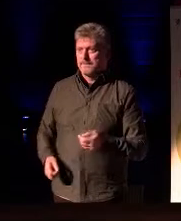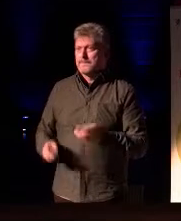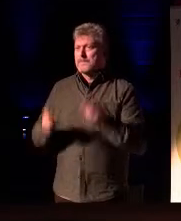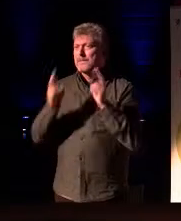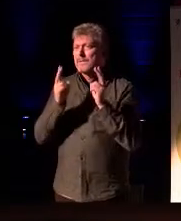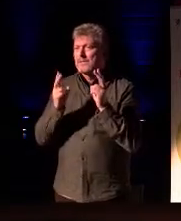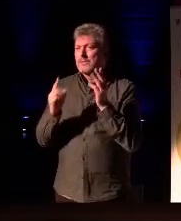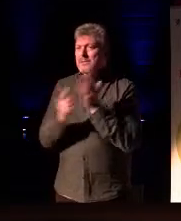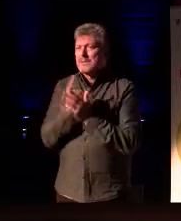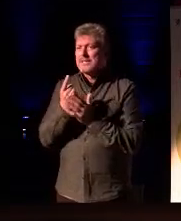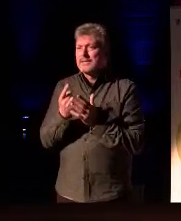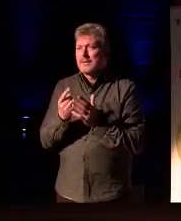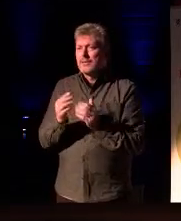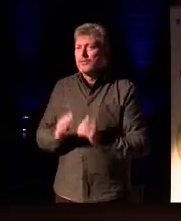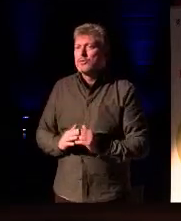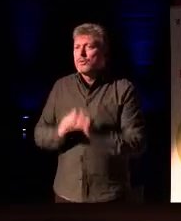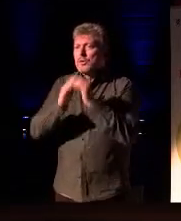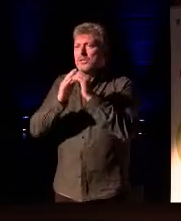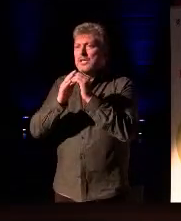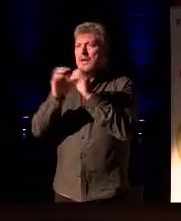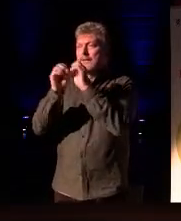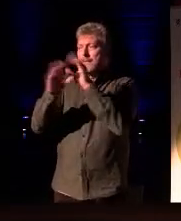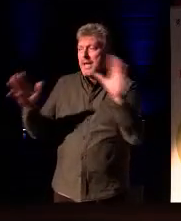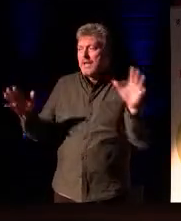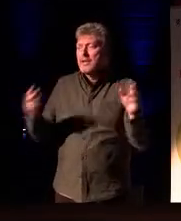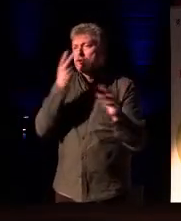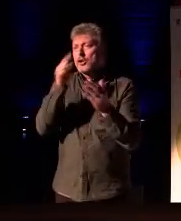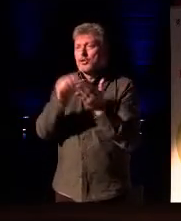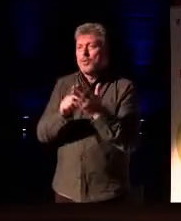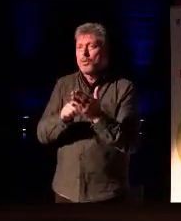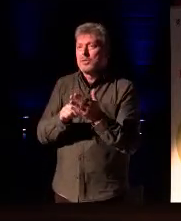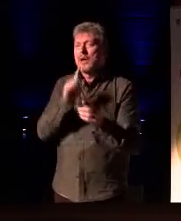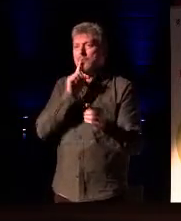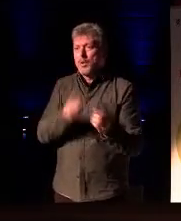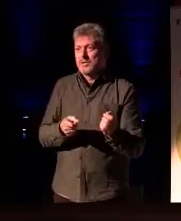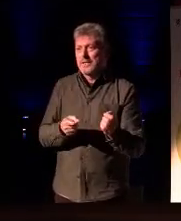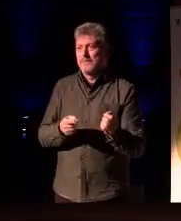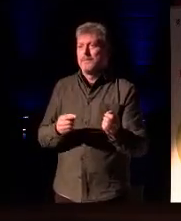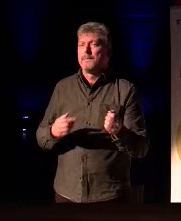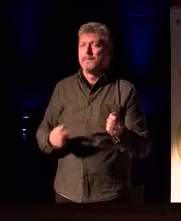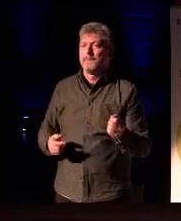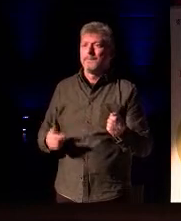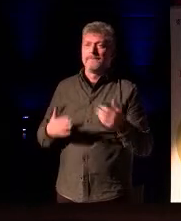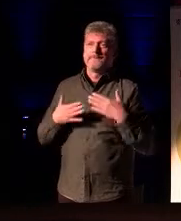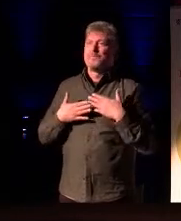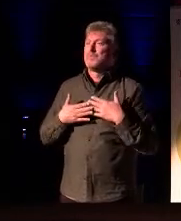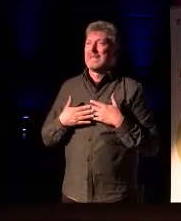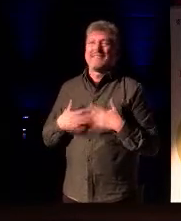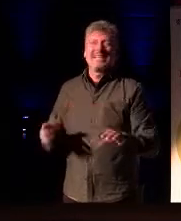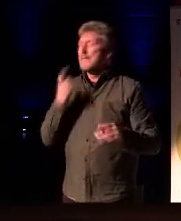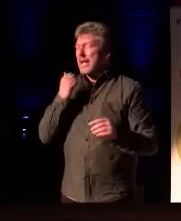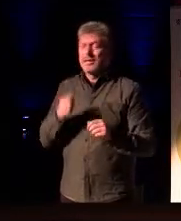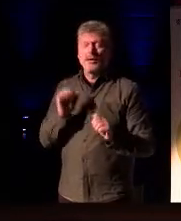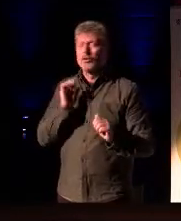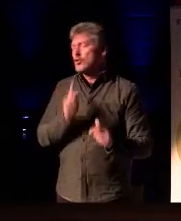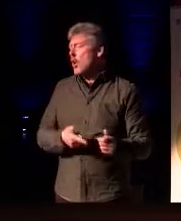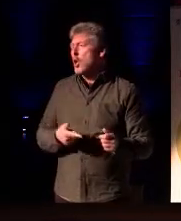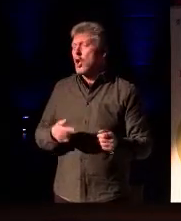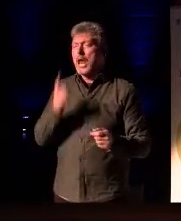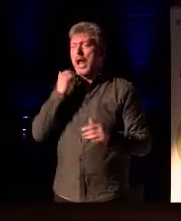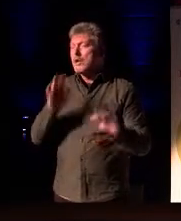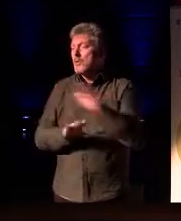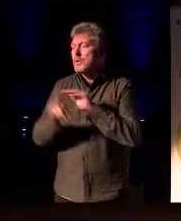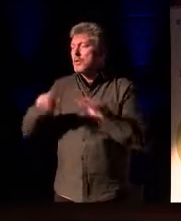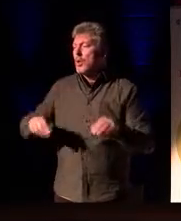medier, synspunkter og påstander som for eksempel at jeg vil ikke bli eldre, for vi har en så forferdelig eldreomsorg i Norge. Nå er det